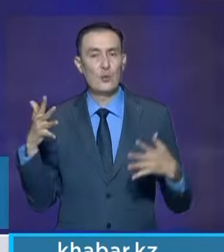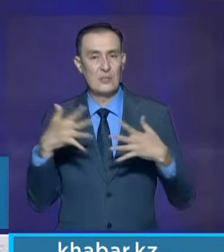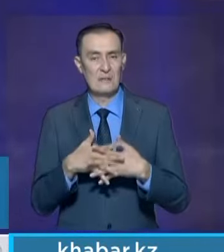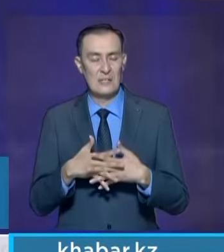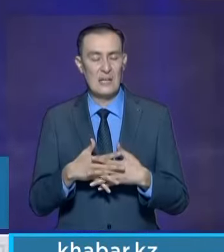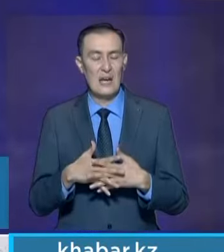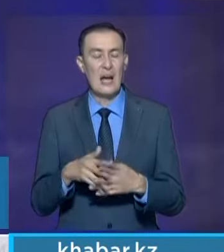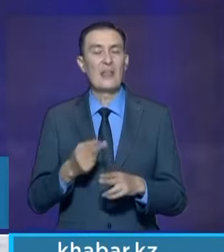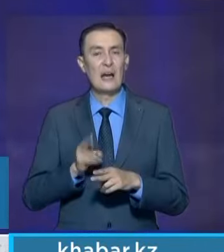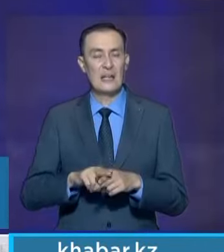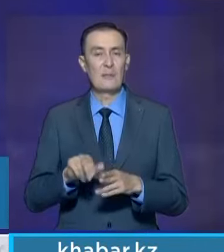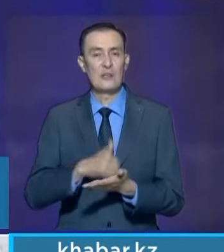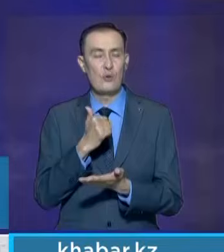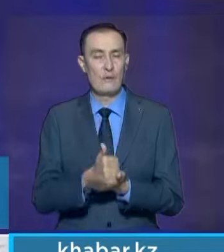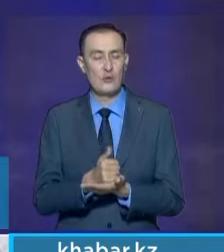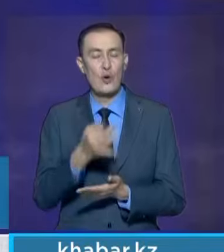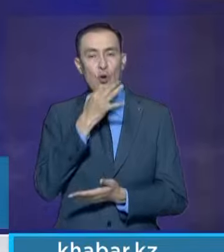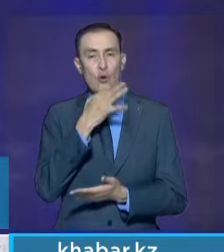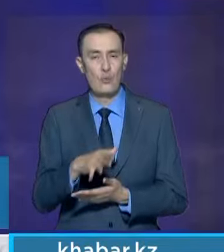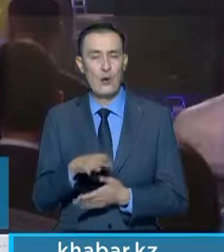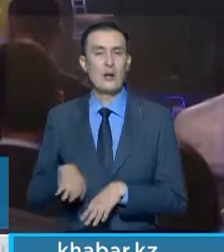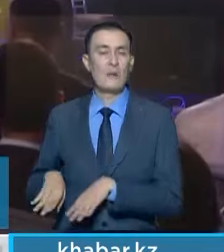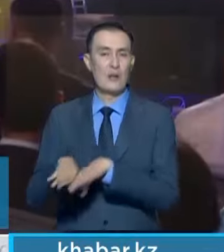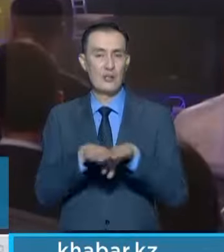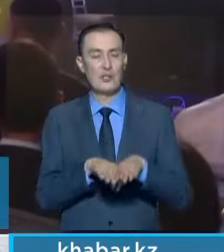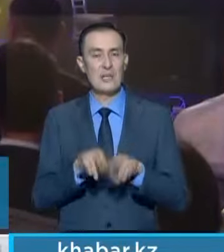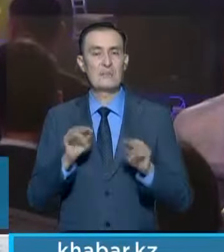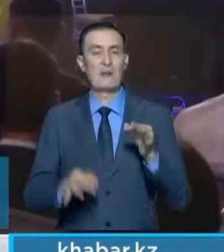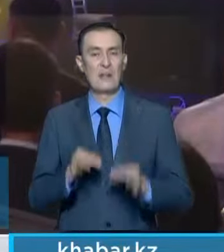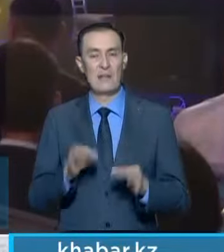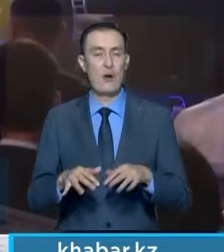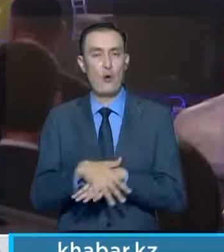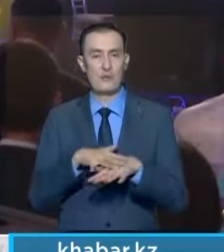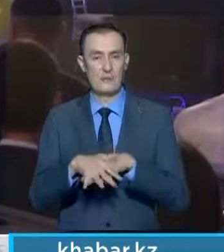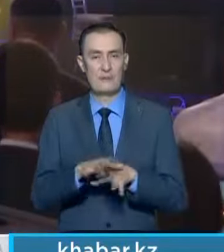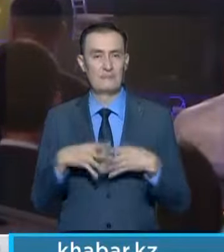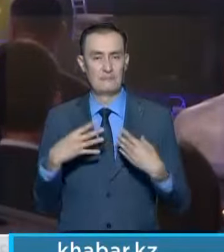А ведь именно на них базируется любое гармоничное и справедливое общество.